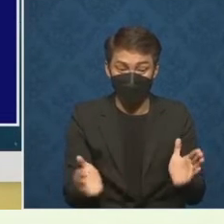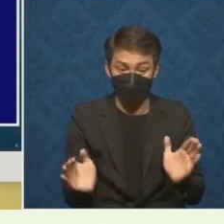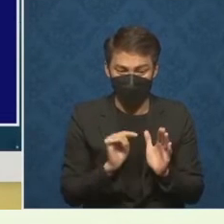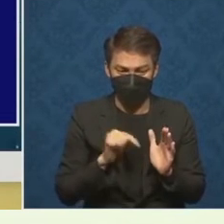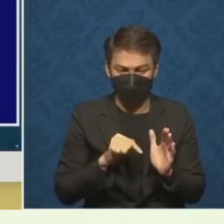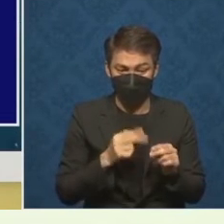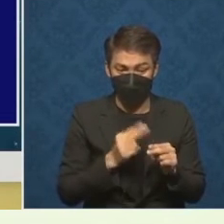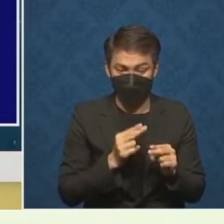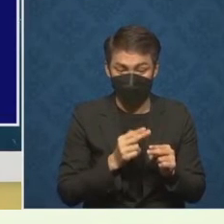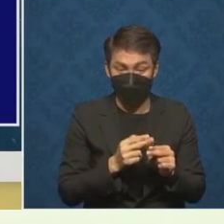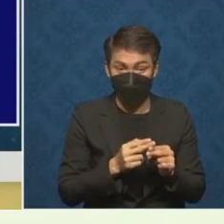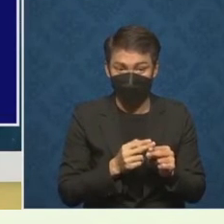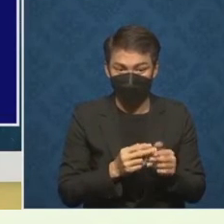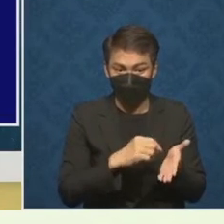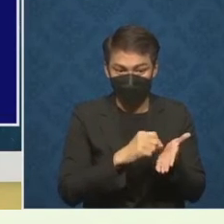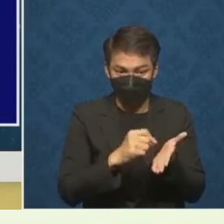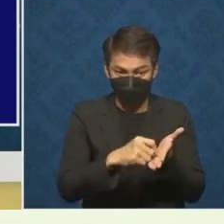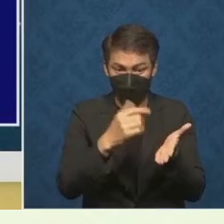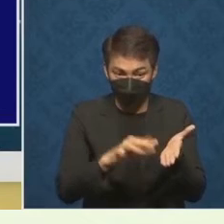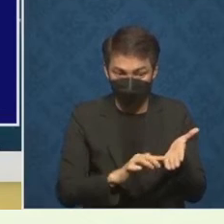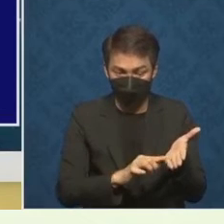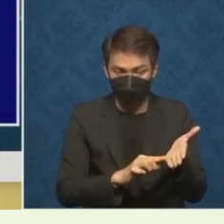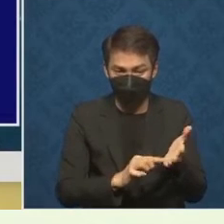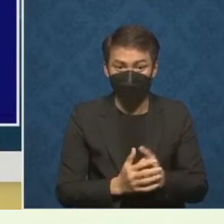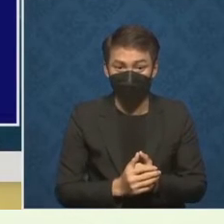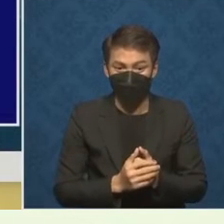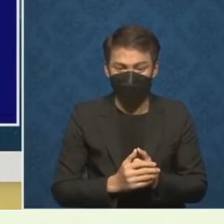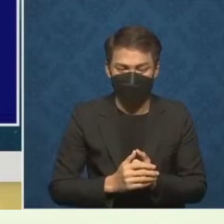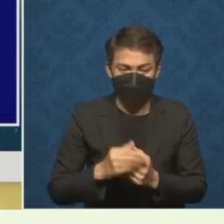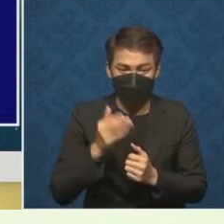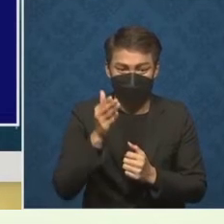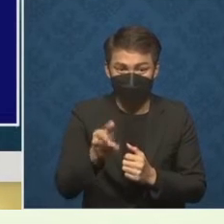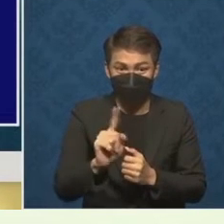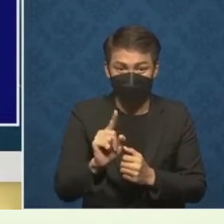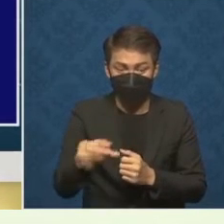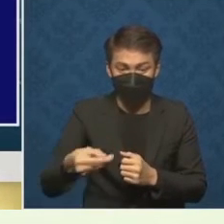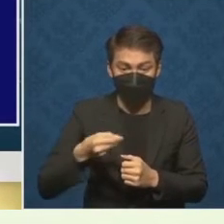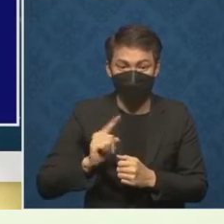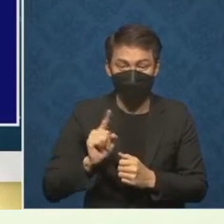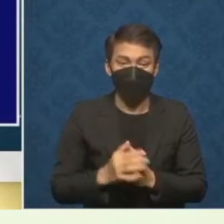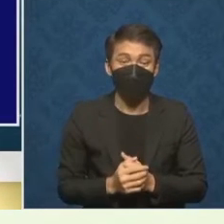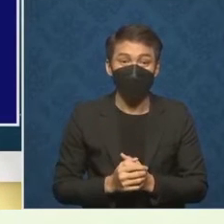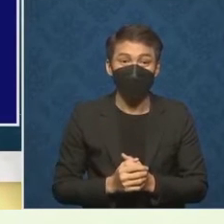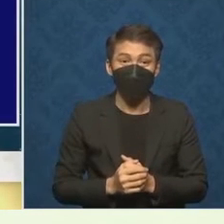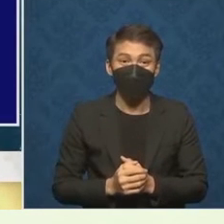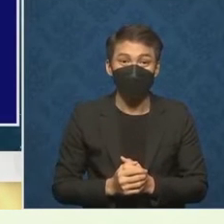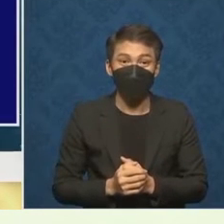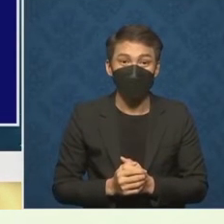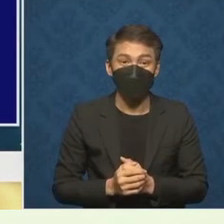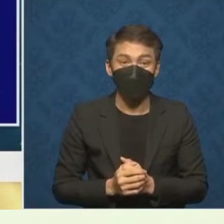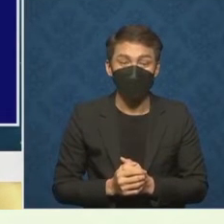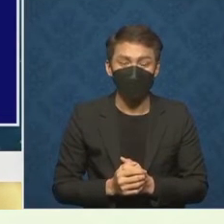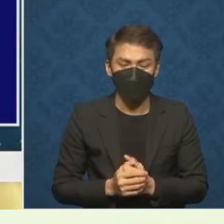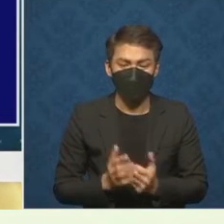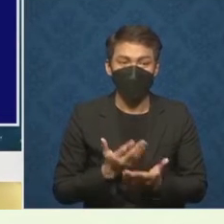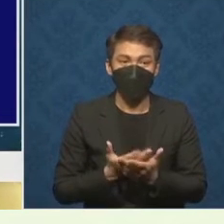นั้นกี่วันเงินถึงมา ไม่ถึงสิบวัน ไม่ถึงสิบวัน ประธานที่รับครับ เหรอ เงินน่าหน่วย ท่านประธาน